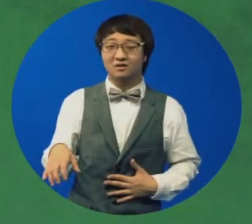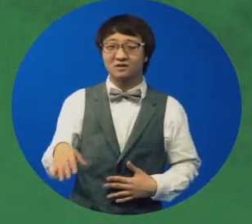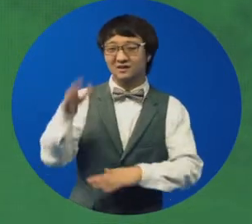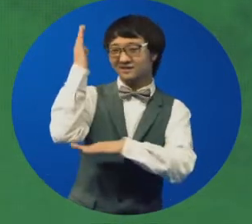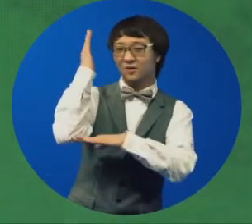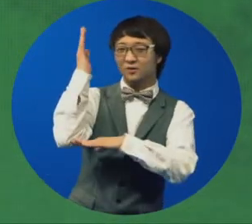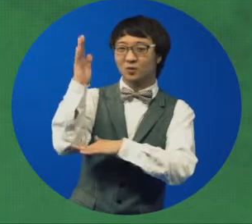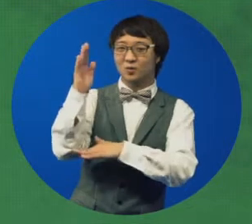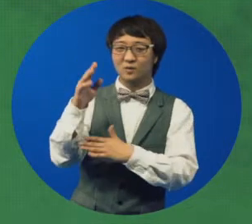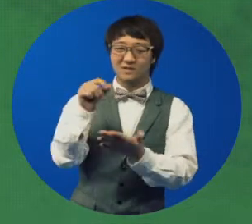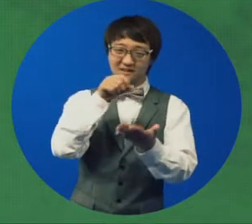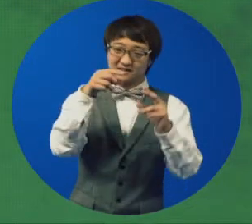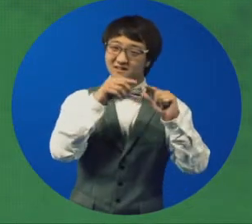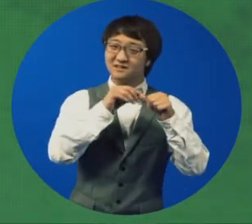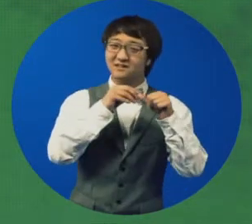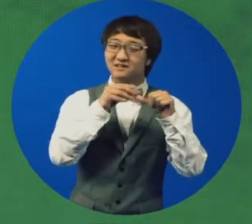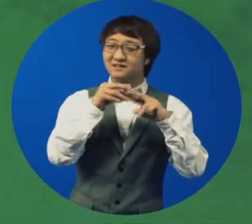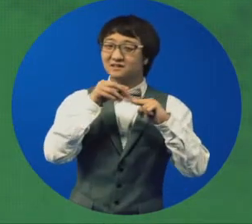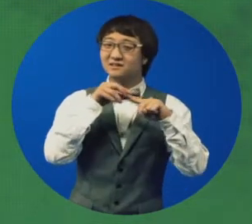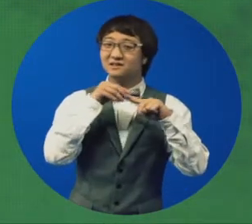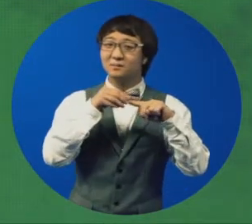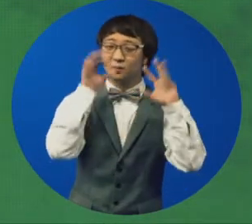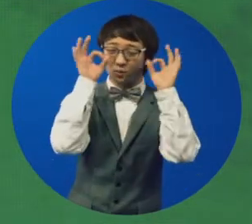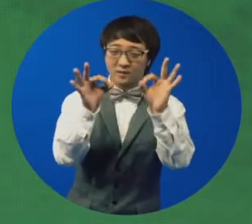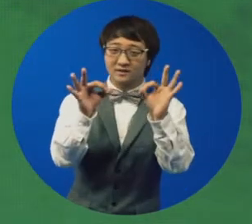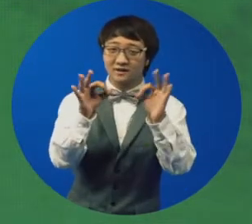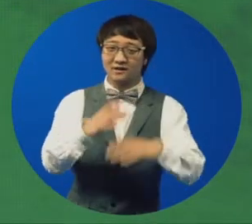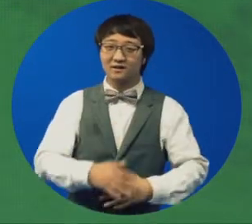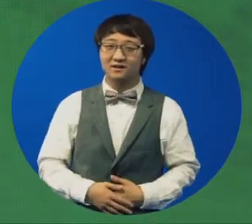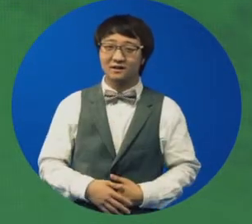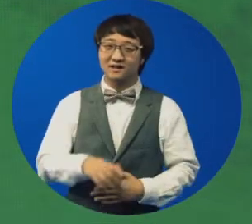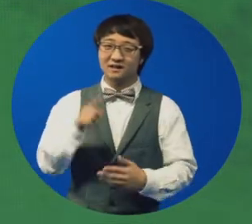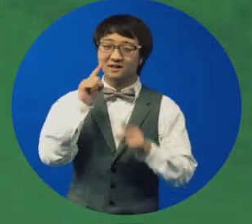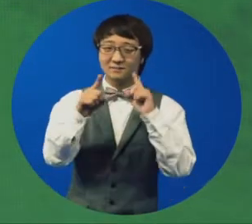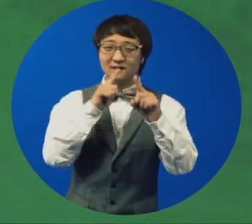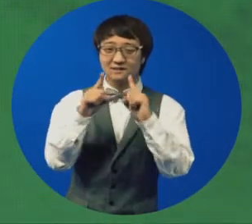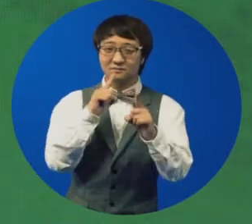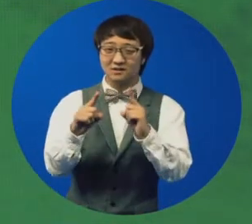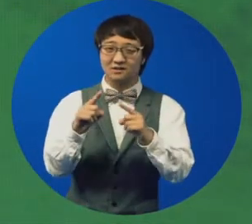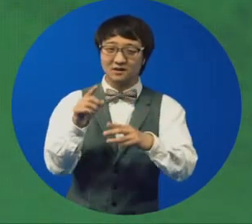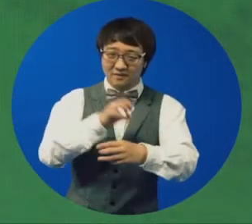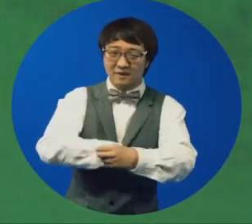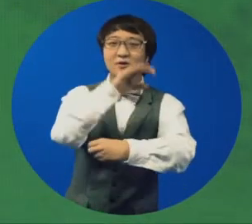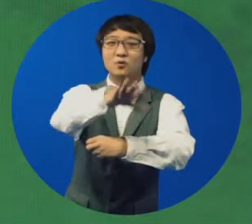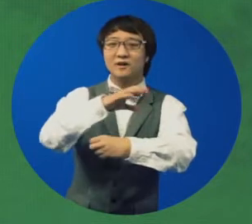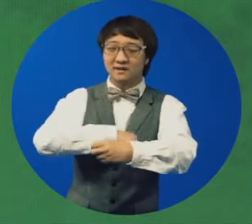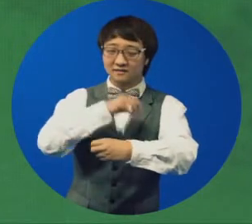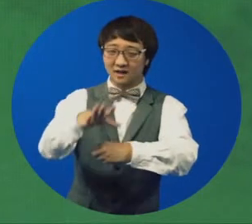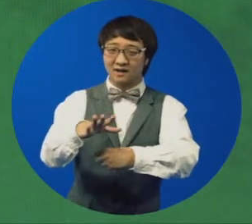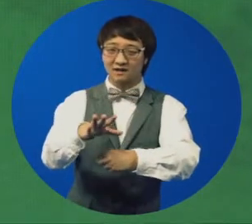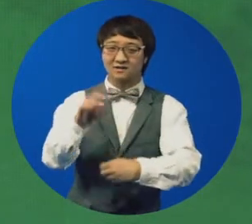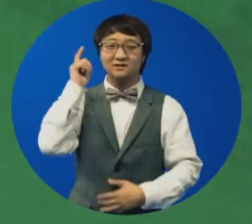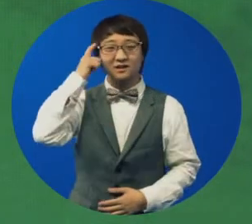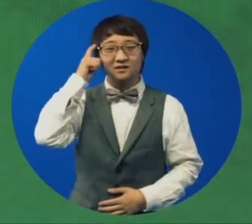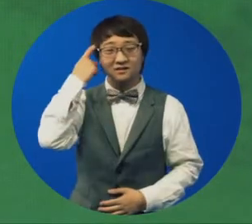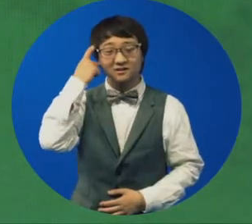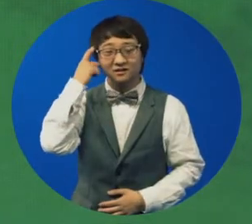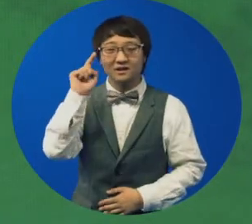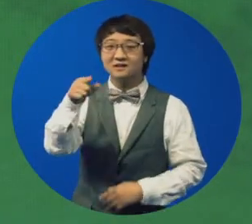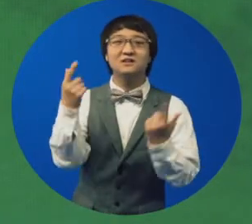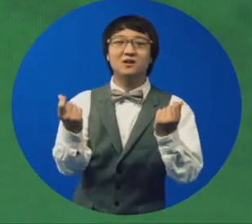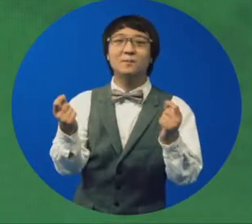굉장히 흥분되었습니다. 이 말씀 우리 교인들과 나눠야 되겠다. 그것 때문에 제가 굉장히 흥분됐어요. 그러니까 정말 그런 마음을